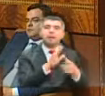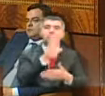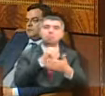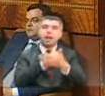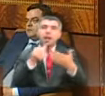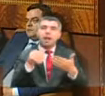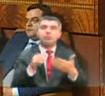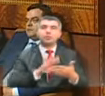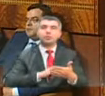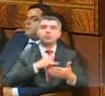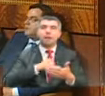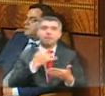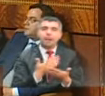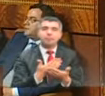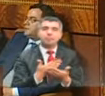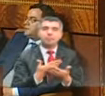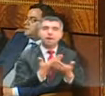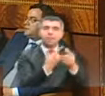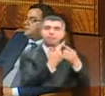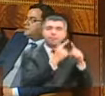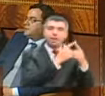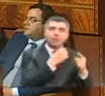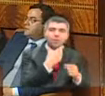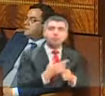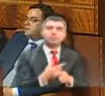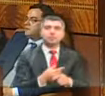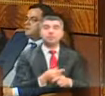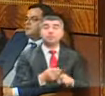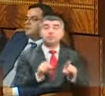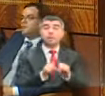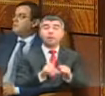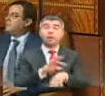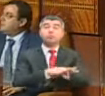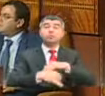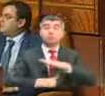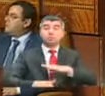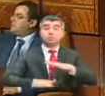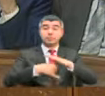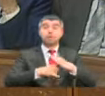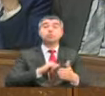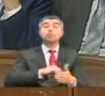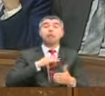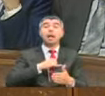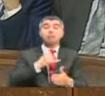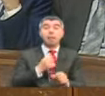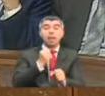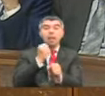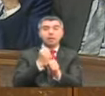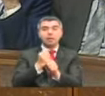المندمجة للشباب وفق مقاربة تشاركية، وتفعيل المجلس الاستشاري للشباب والعمل